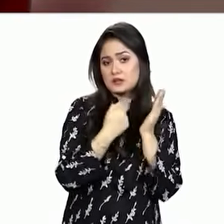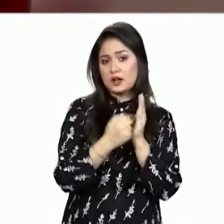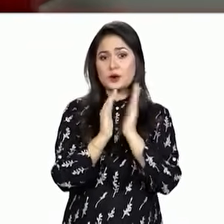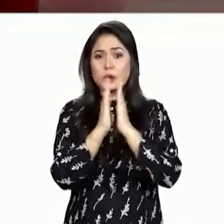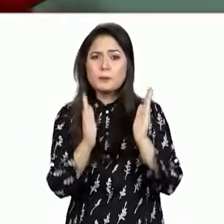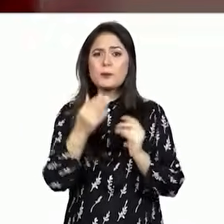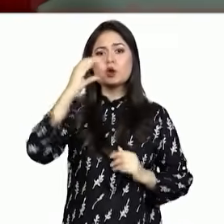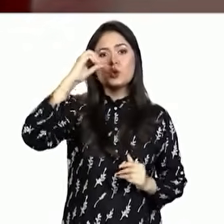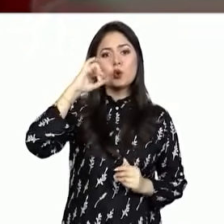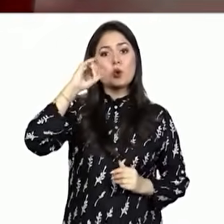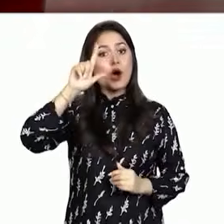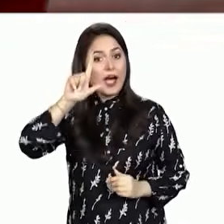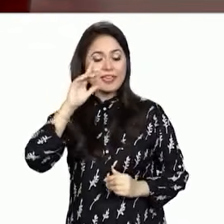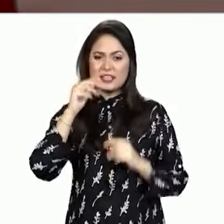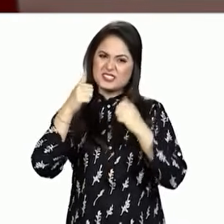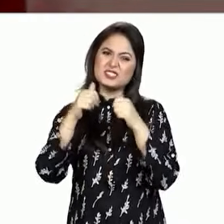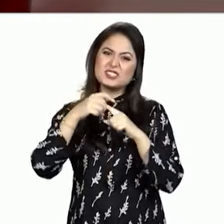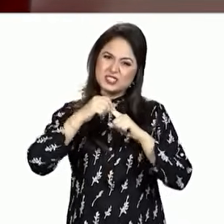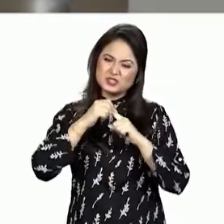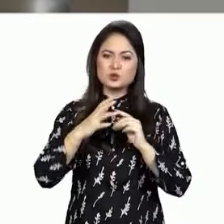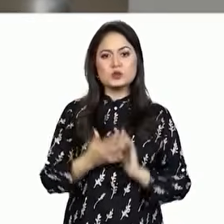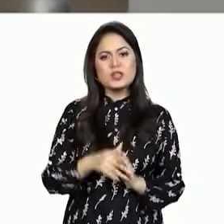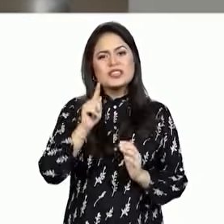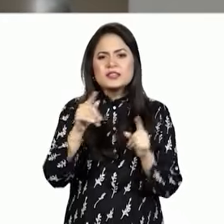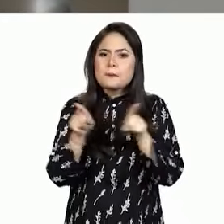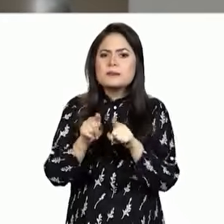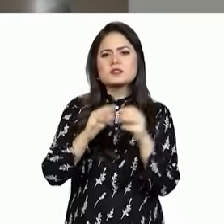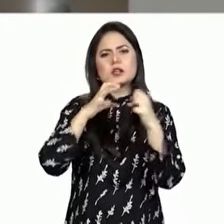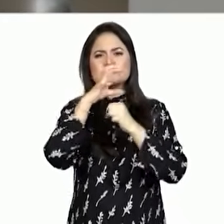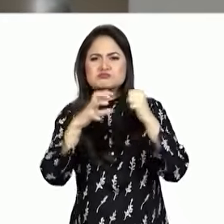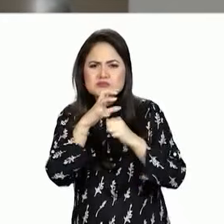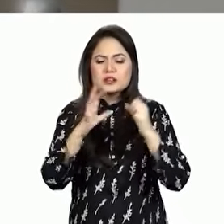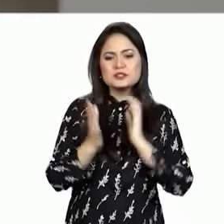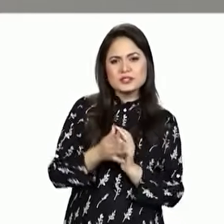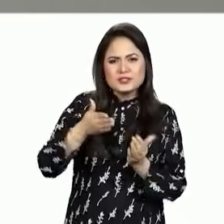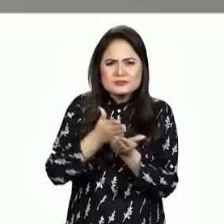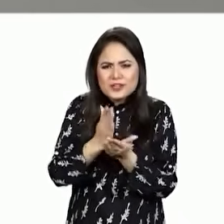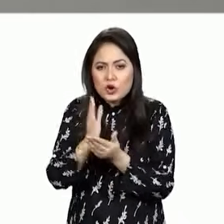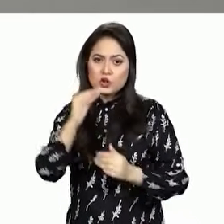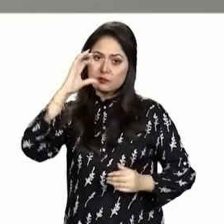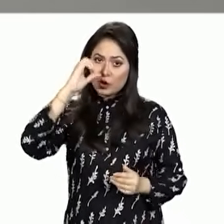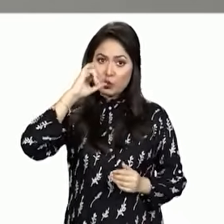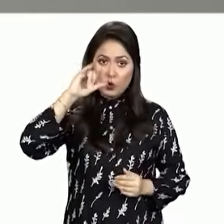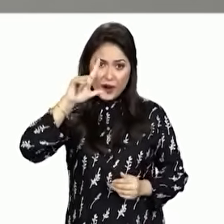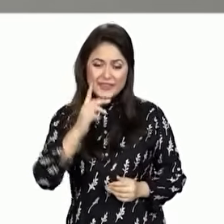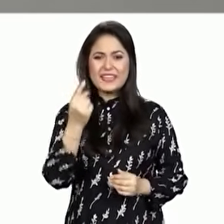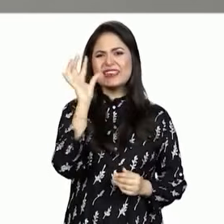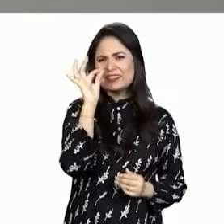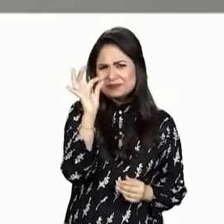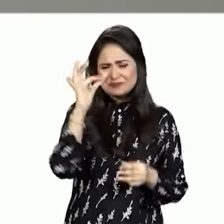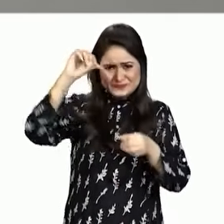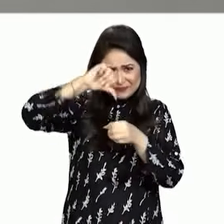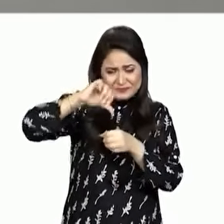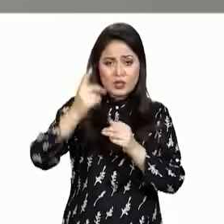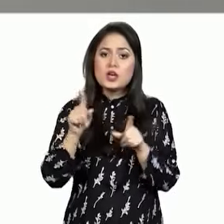لیے آئلنگ کی ضرورت ہوتی ہے۔ جی ہاں، جس طرح مشینوں کے تمام پرزوں کو روا رکھنے کے لیے ان میں آئل یا لیبریکنٹ ڈالا جاتا